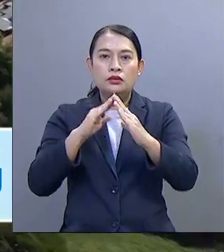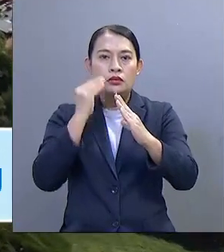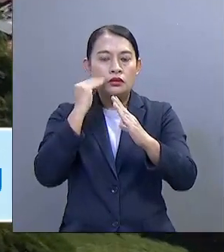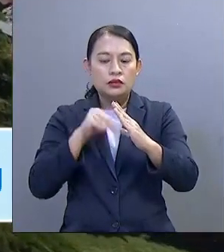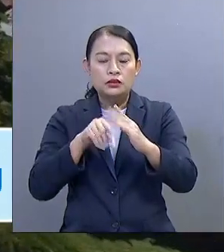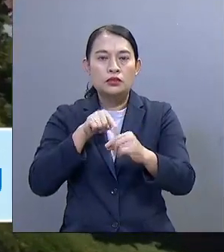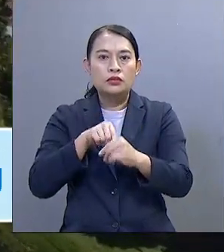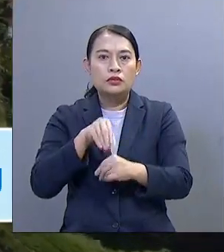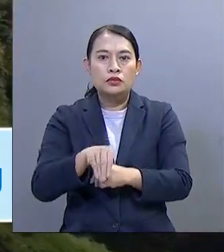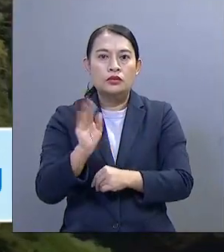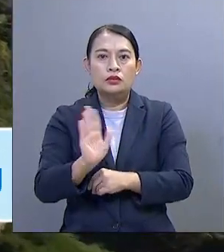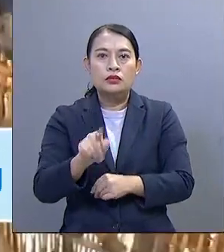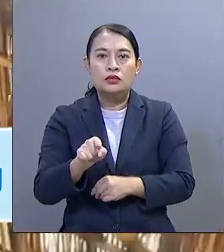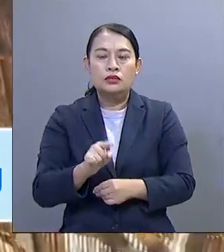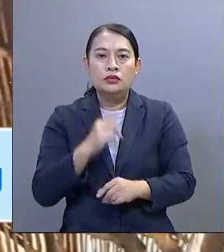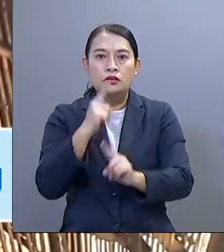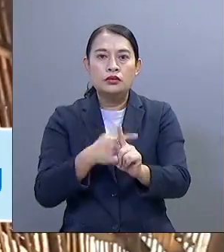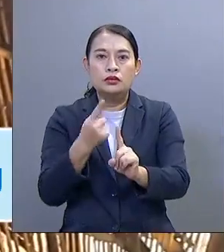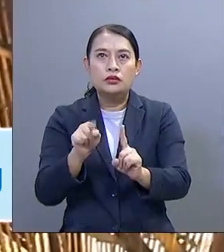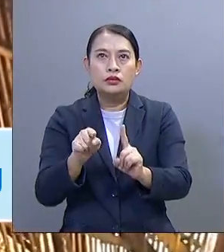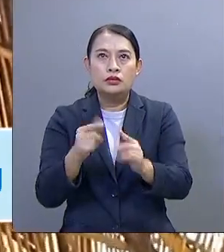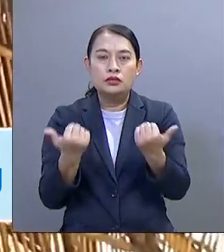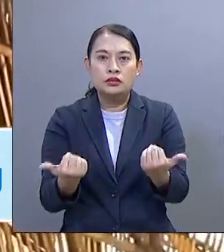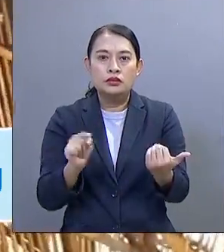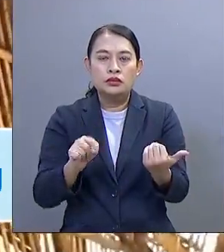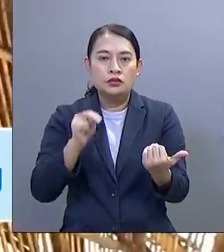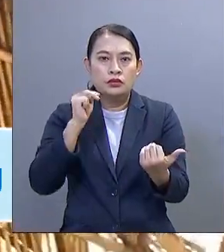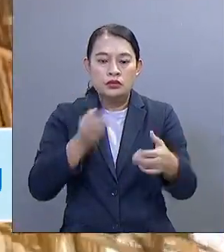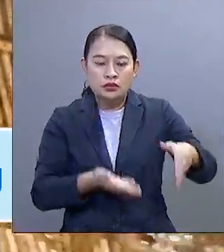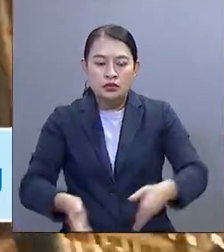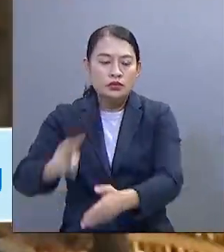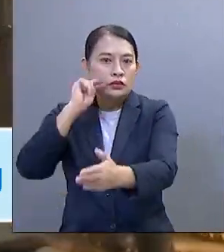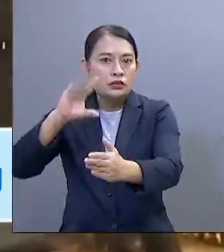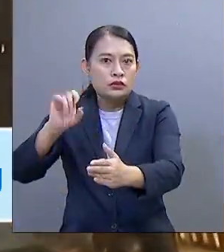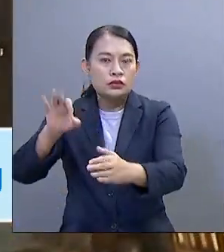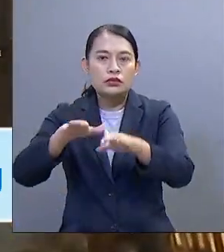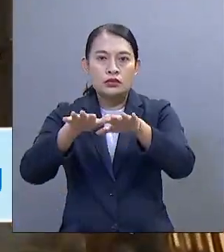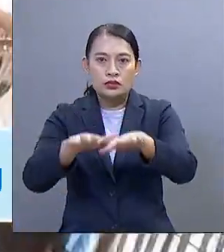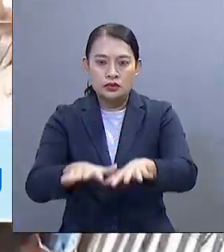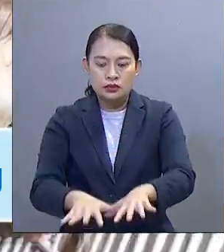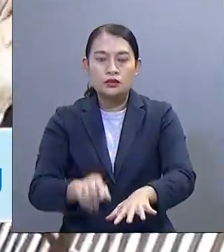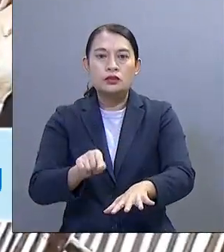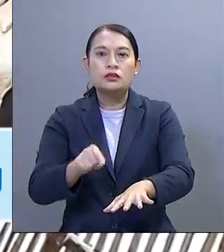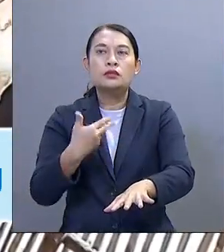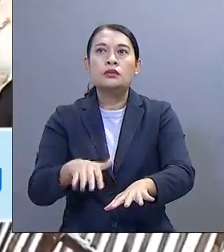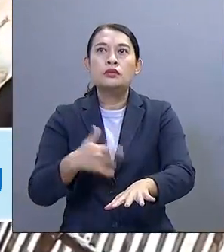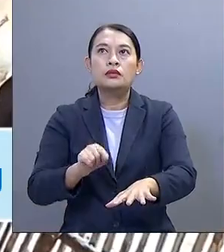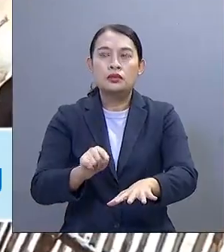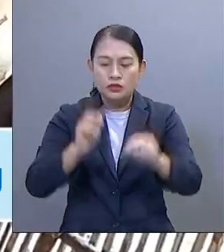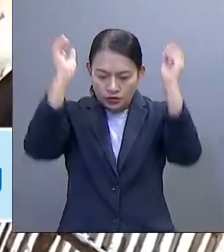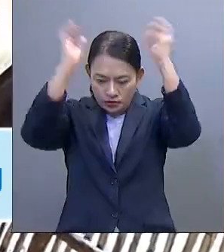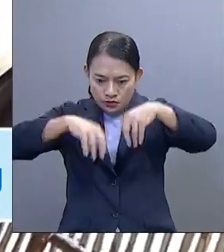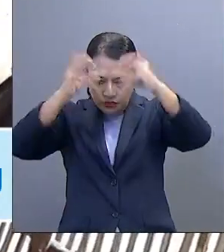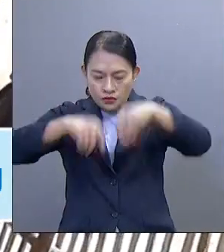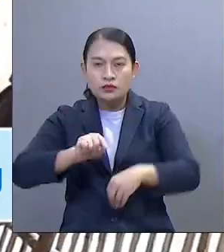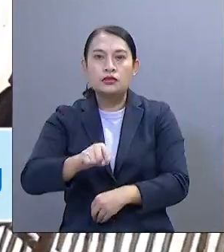นะคะ ต้ออกมาอยู่ข้างนอกทีนี้พอเดอนพษจีกายน แ่น้ำทีลดค่ะ น้ำเริ่มลดแล้ ฝนตกนัเขาไปอี